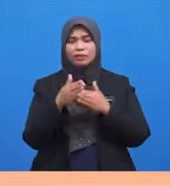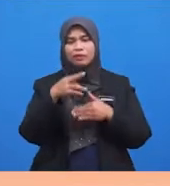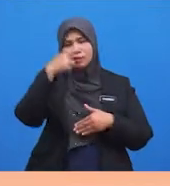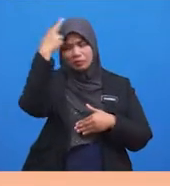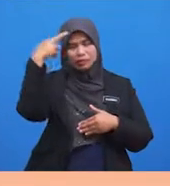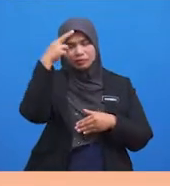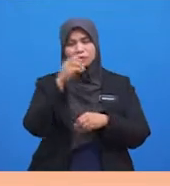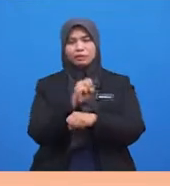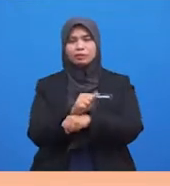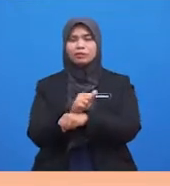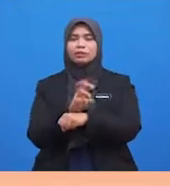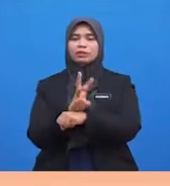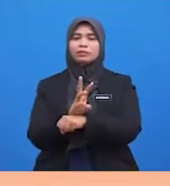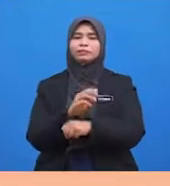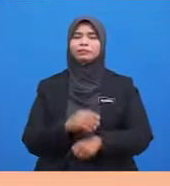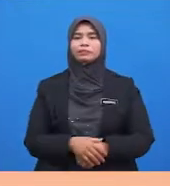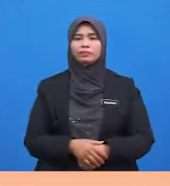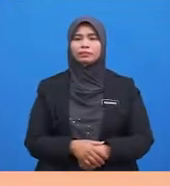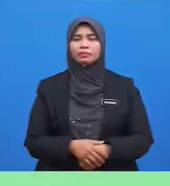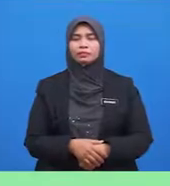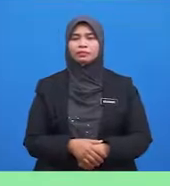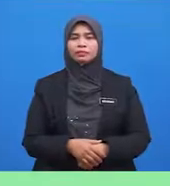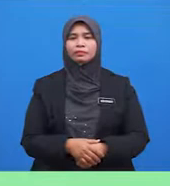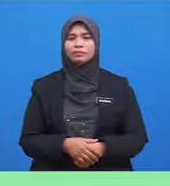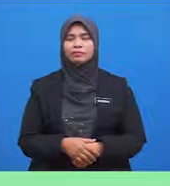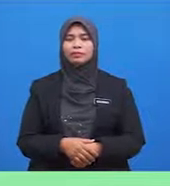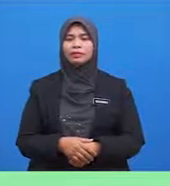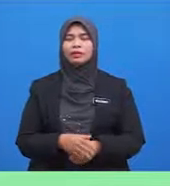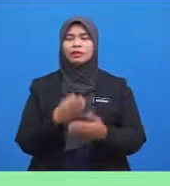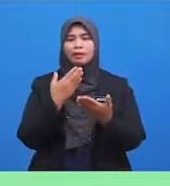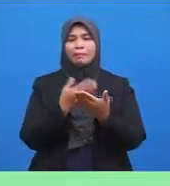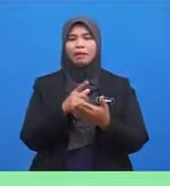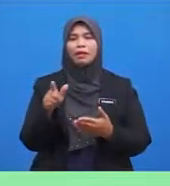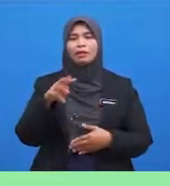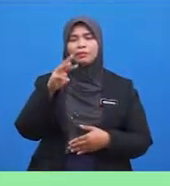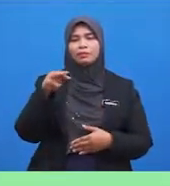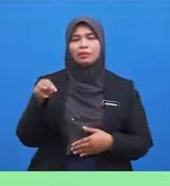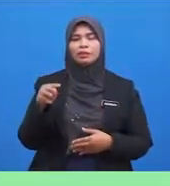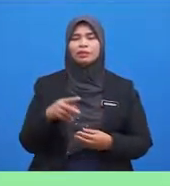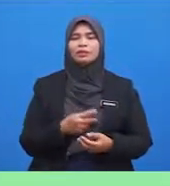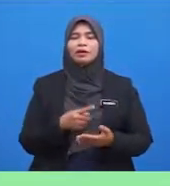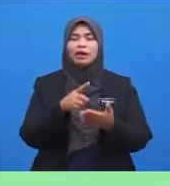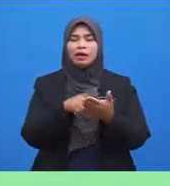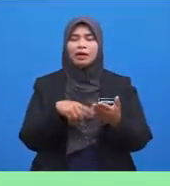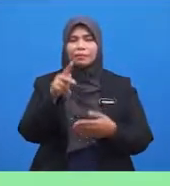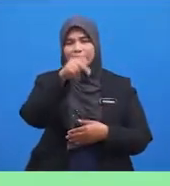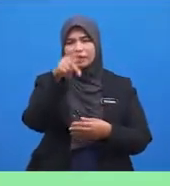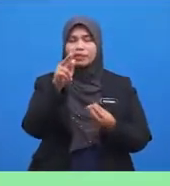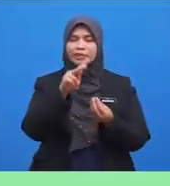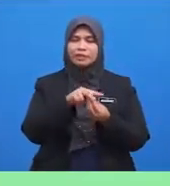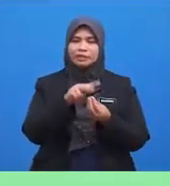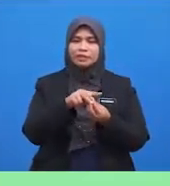Rasulullah sallallahu alaihi wasallam. Baiklah murid-murid, apakah